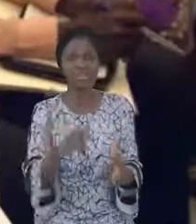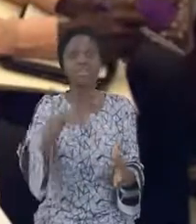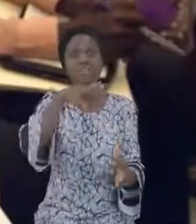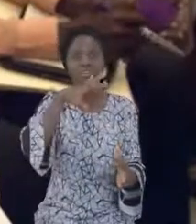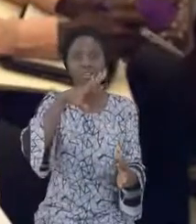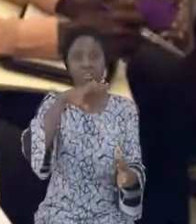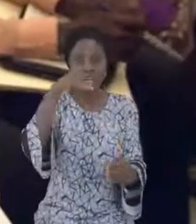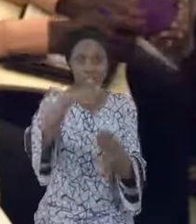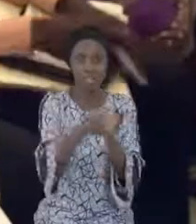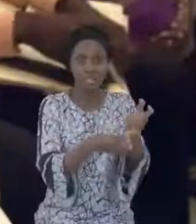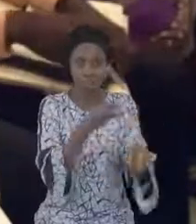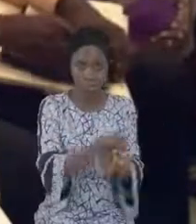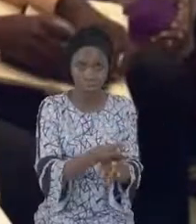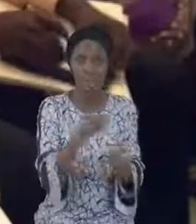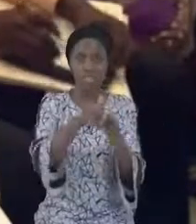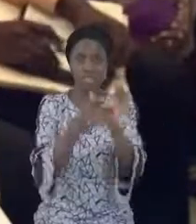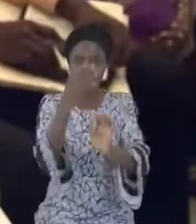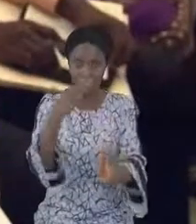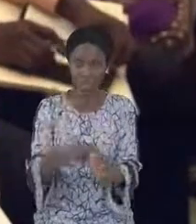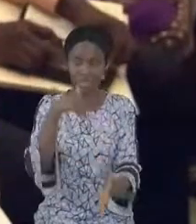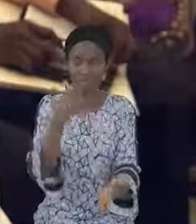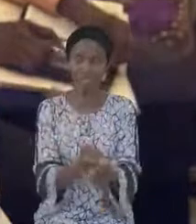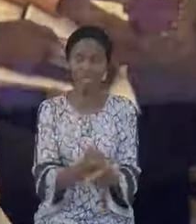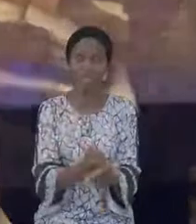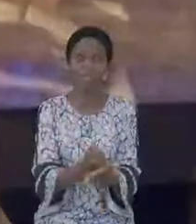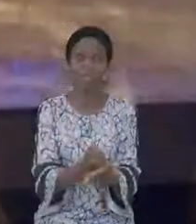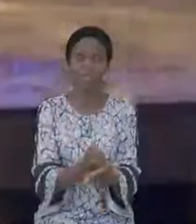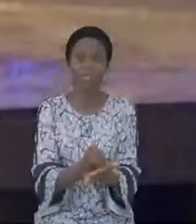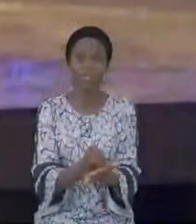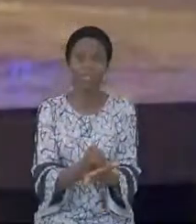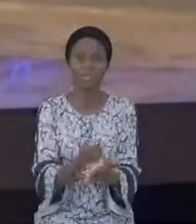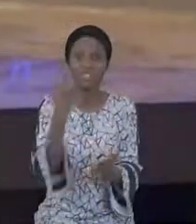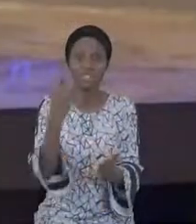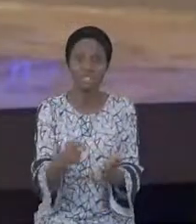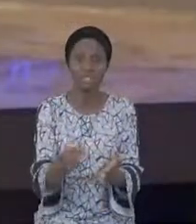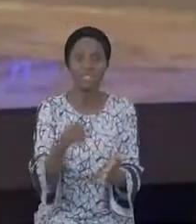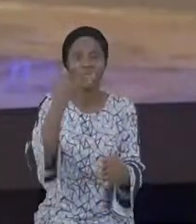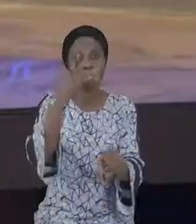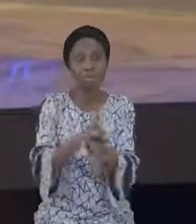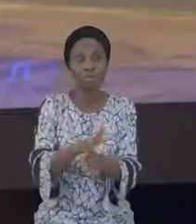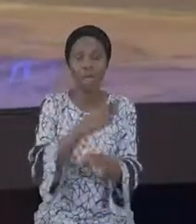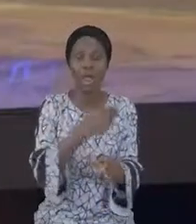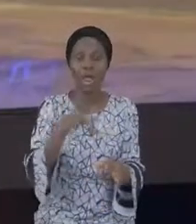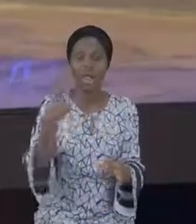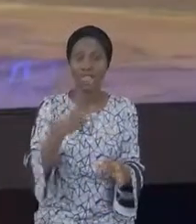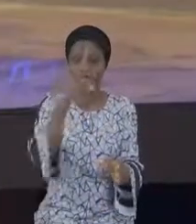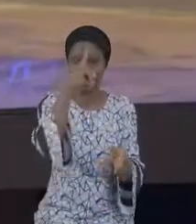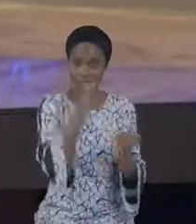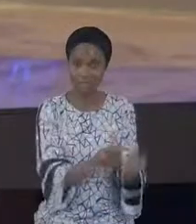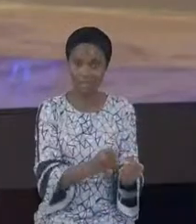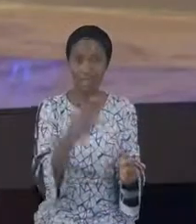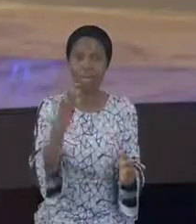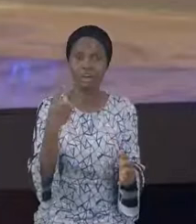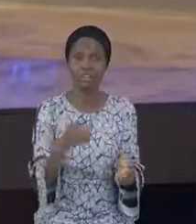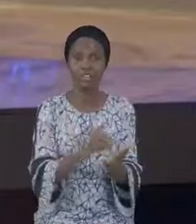nous allons fuir la corruption qui existe dans le monde au nom de Jésus-Christ. La promesse et la